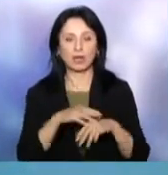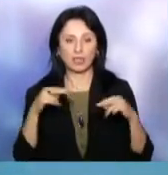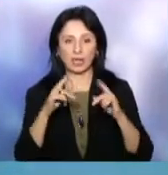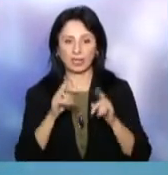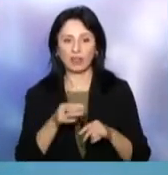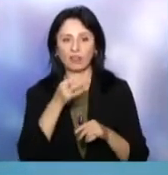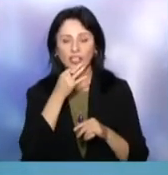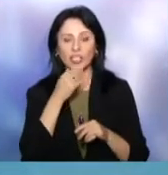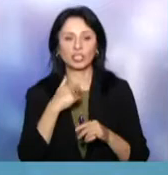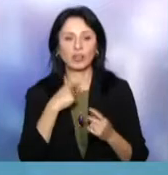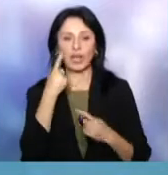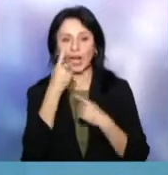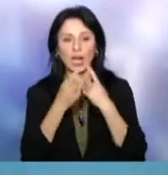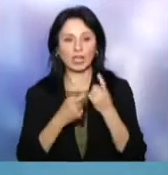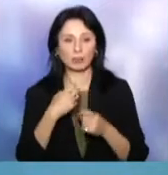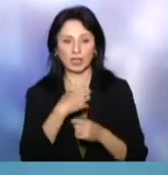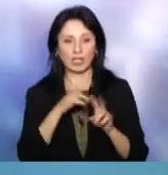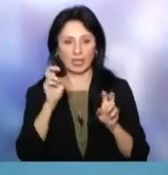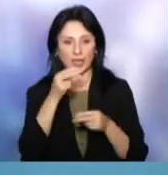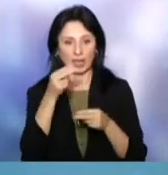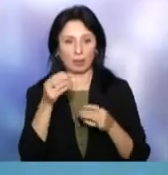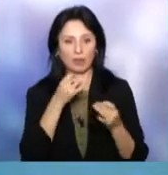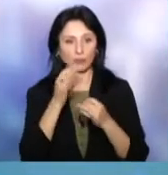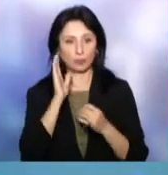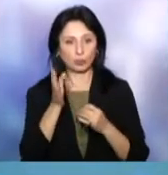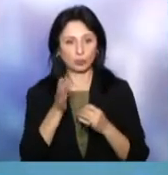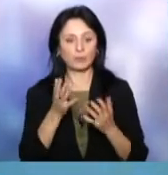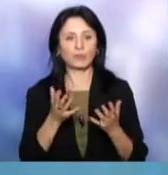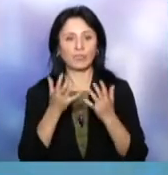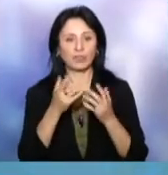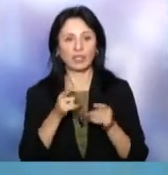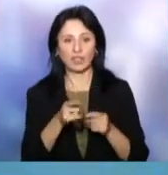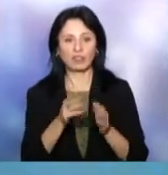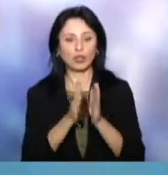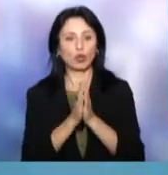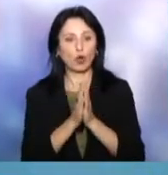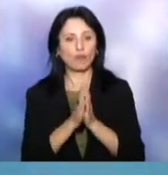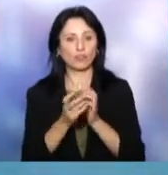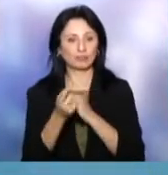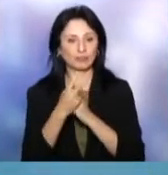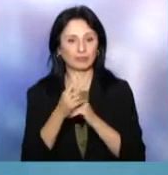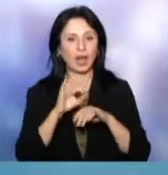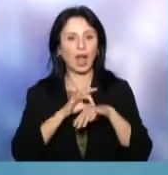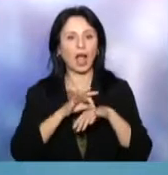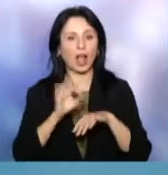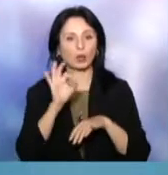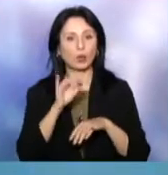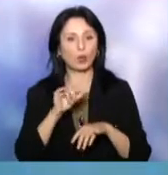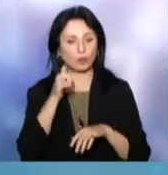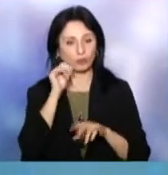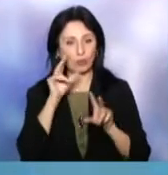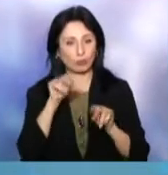ვიდრე ჩვენი გადაცემის ძირითად თემაზე ვისაუბრებთ და ცხადია, ეს თქვენი თხოვნით არის კანი, როგორც გუშინ უკვე